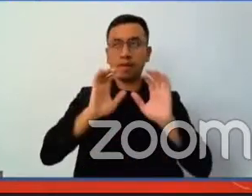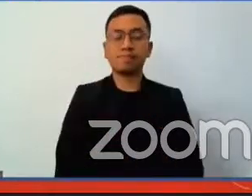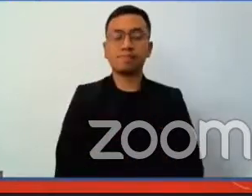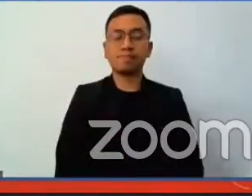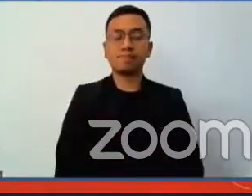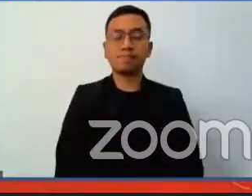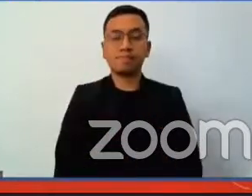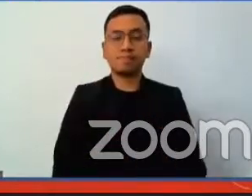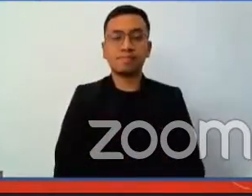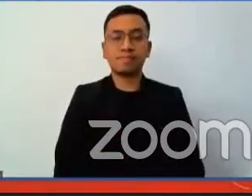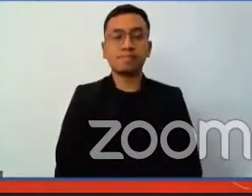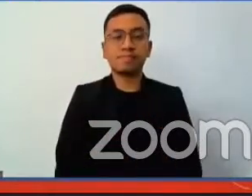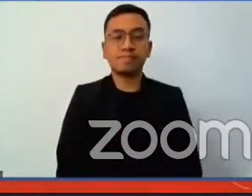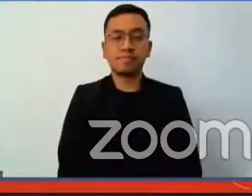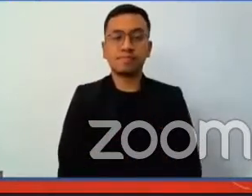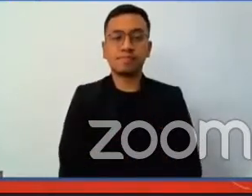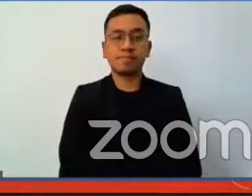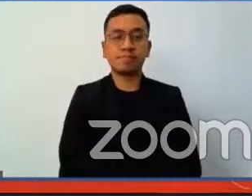pembelajaran yang